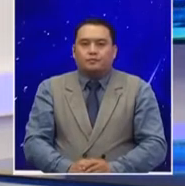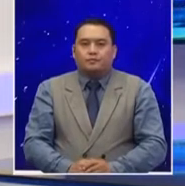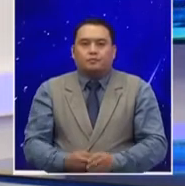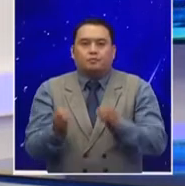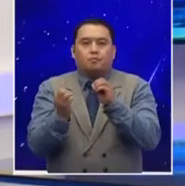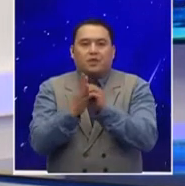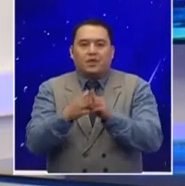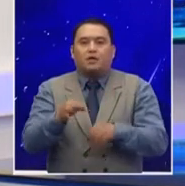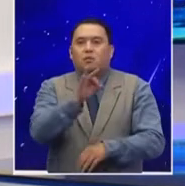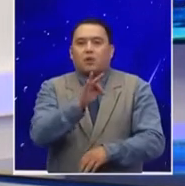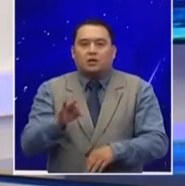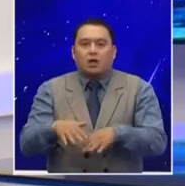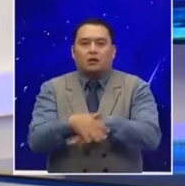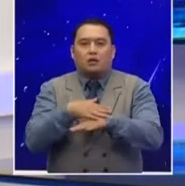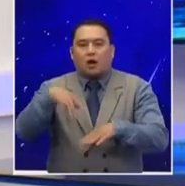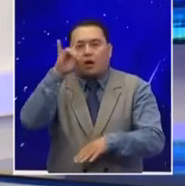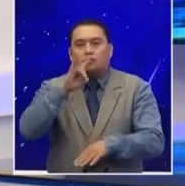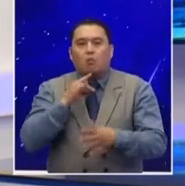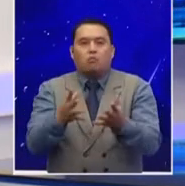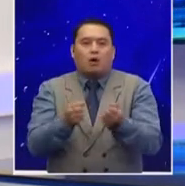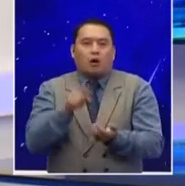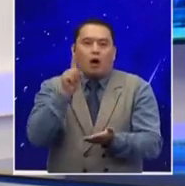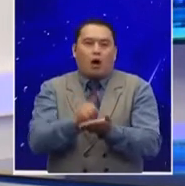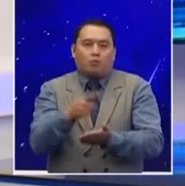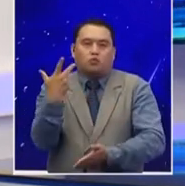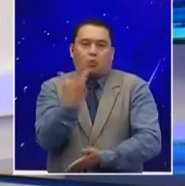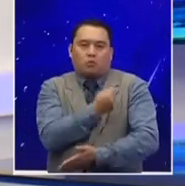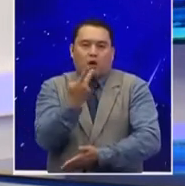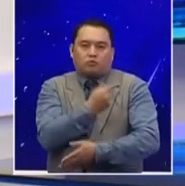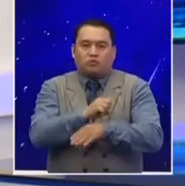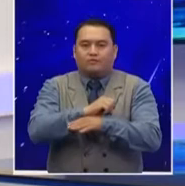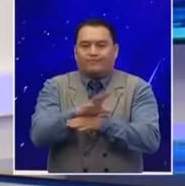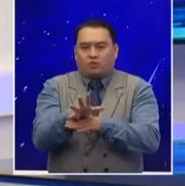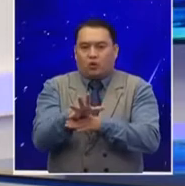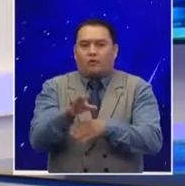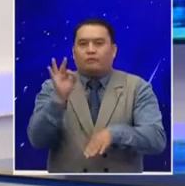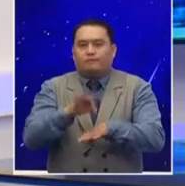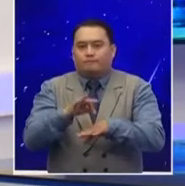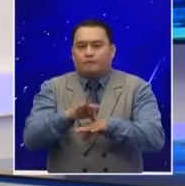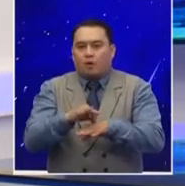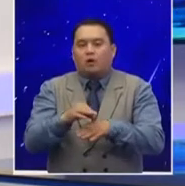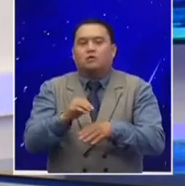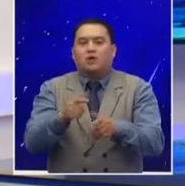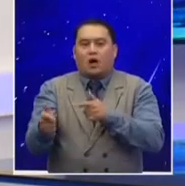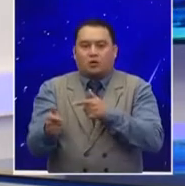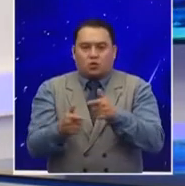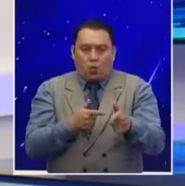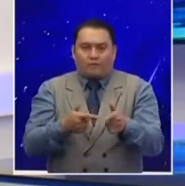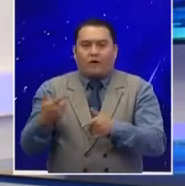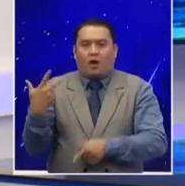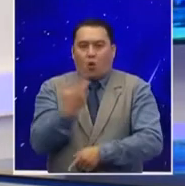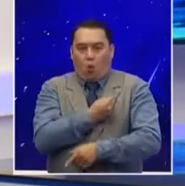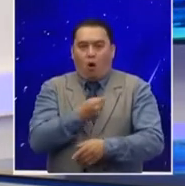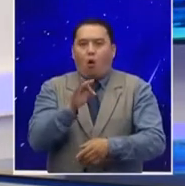Около 15% населения Казахстана получат обязательную прививку от коронавируса. Вакцина уже разрабатывается.